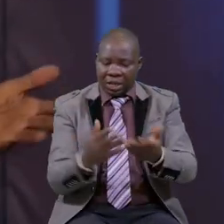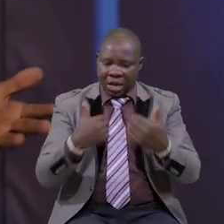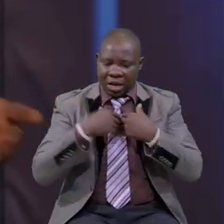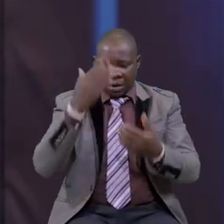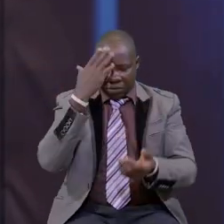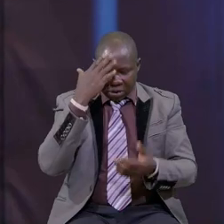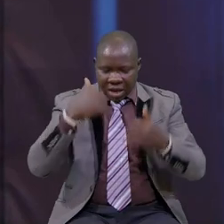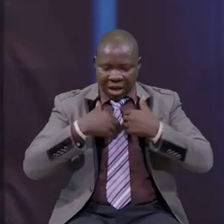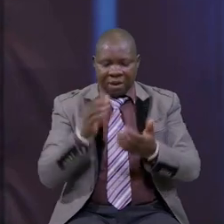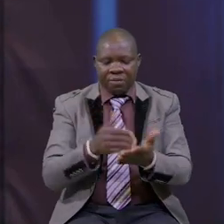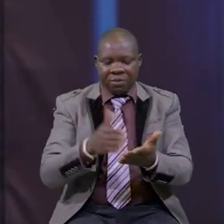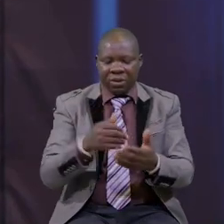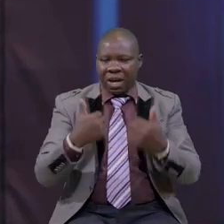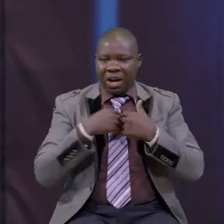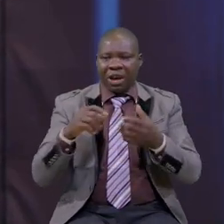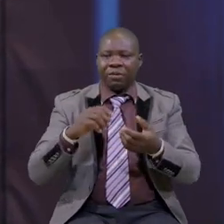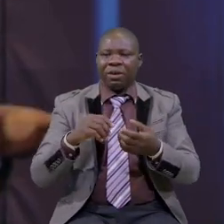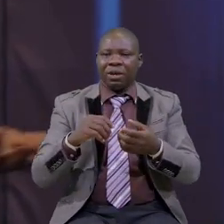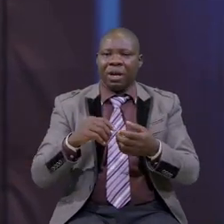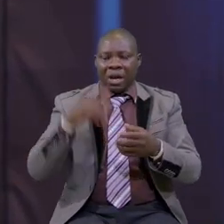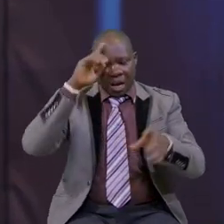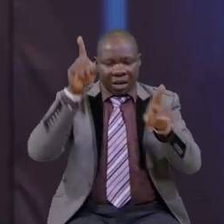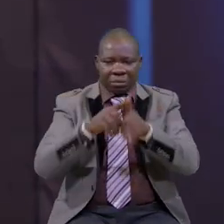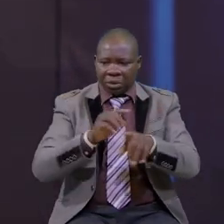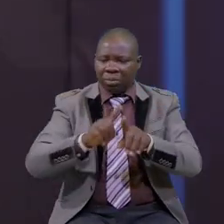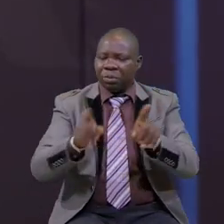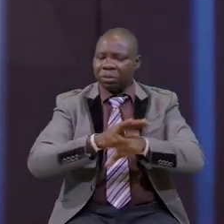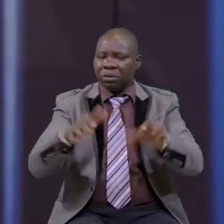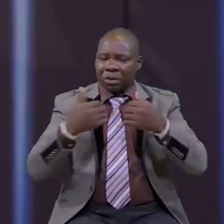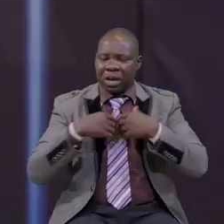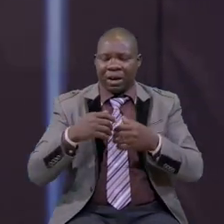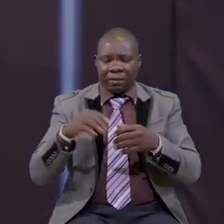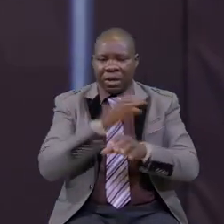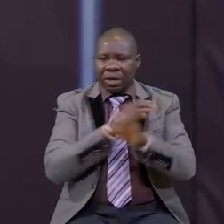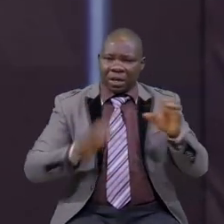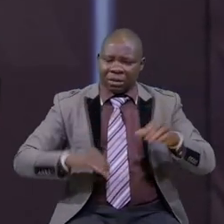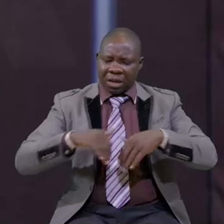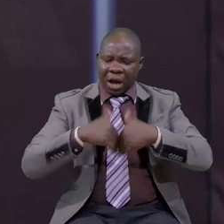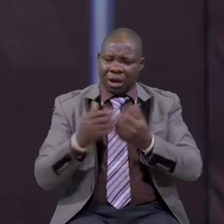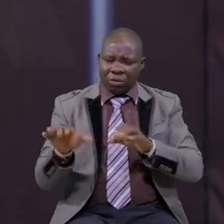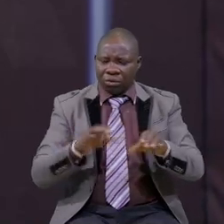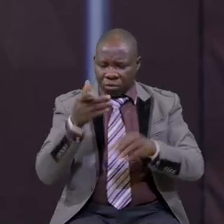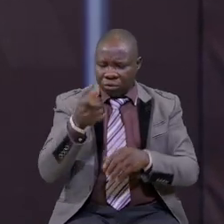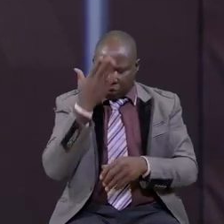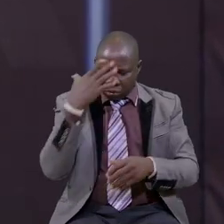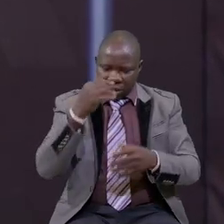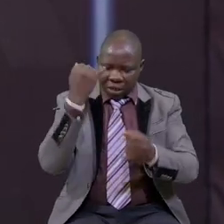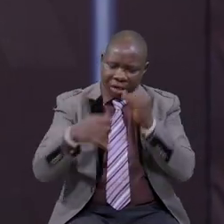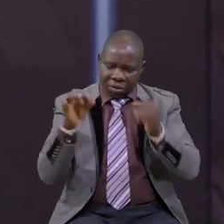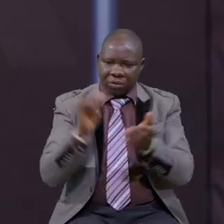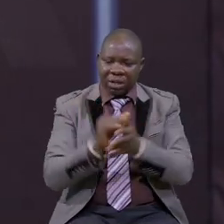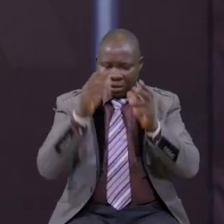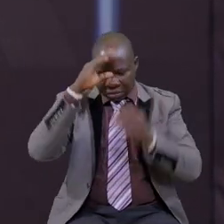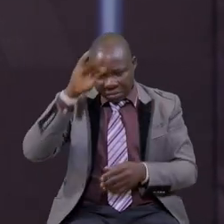avait les contacts, il avait tout, mais il n'avait pas Christ. Comment sauras-tu la fin d'un tel homme? C'est la Bible,